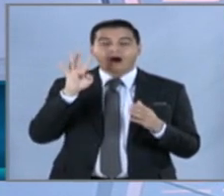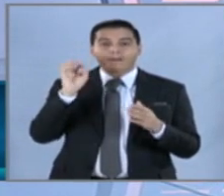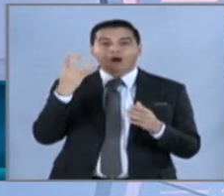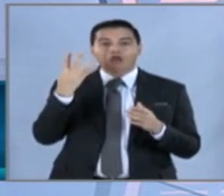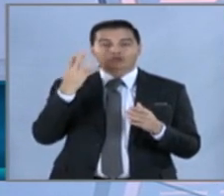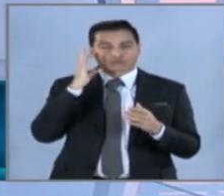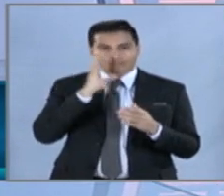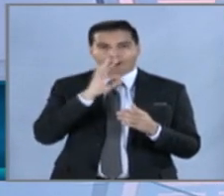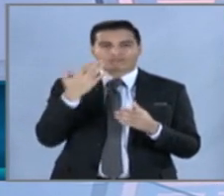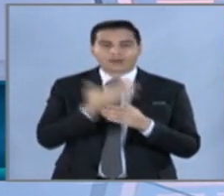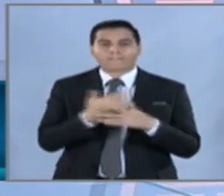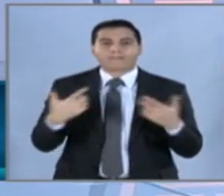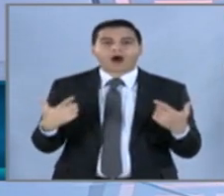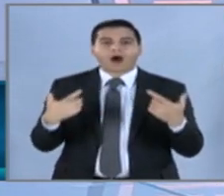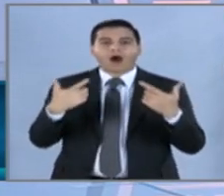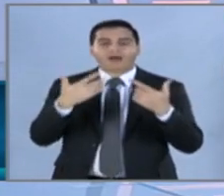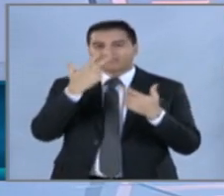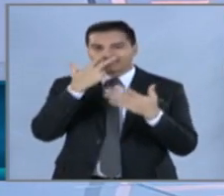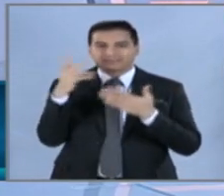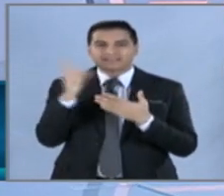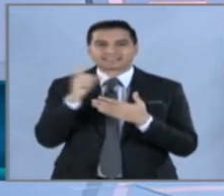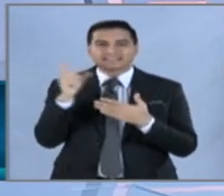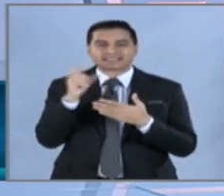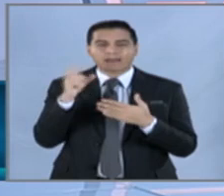لوقف حرب الخلافة الإسبانية